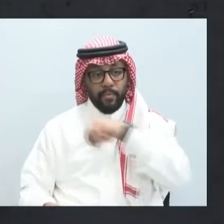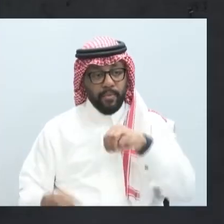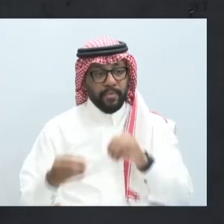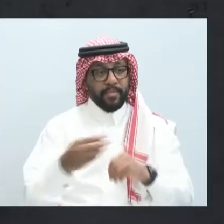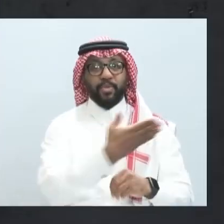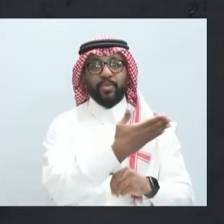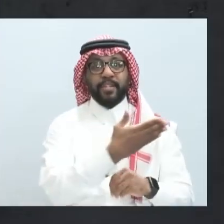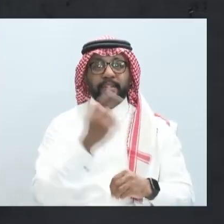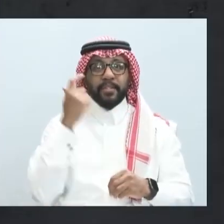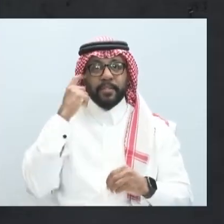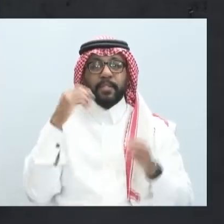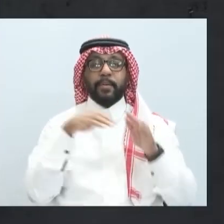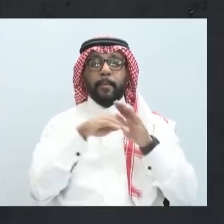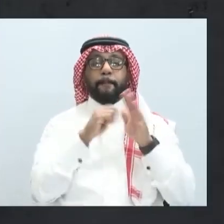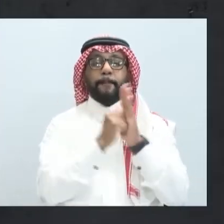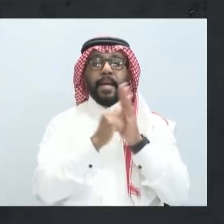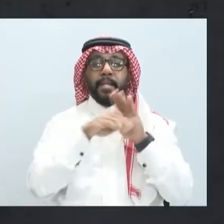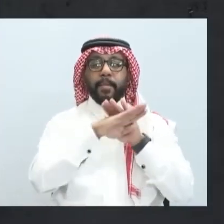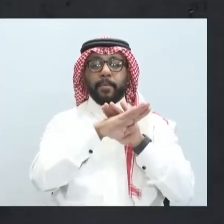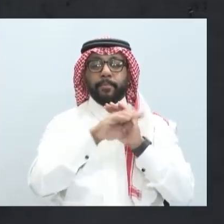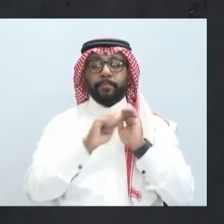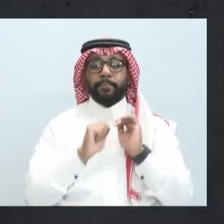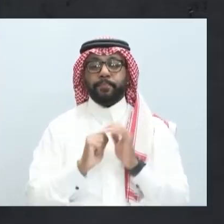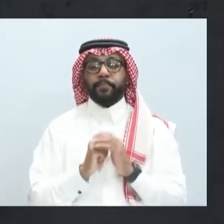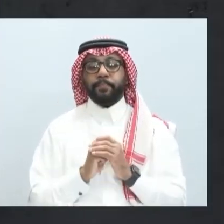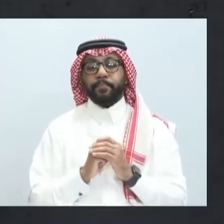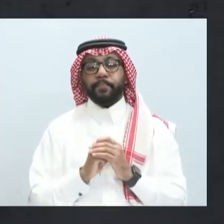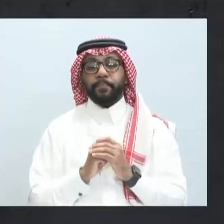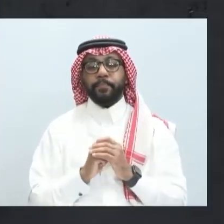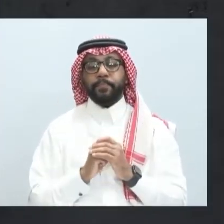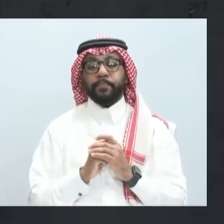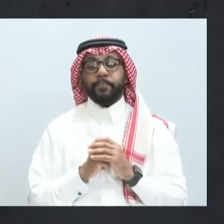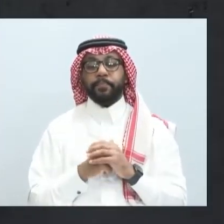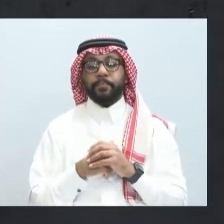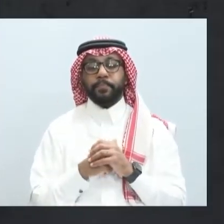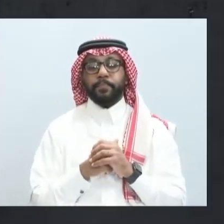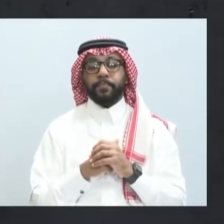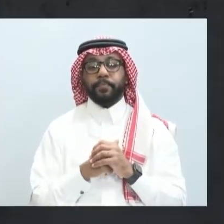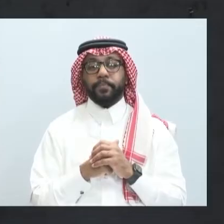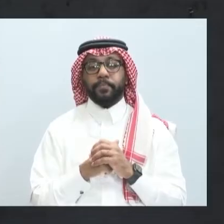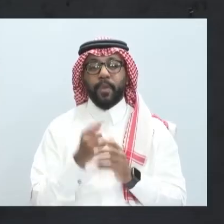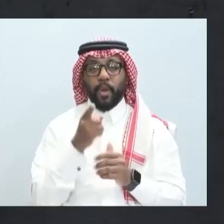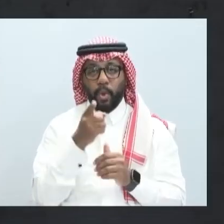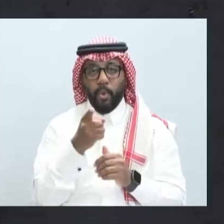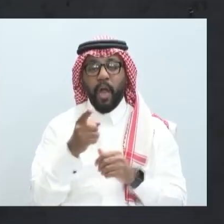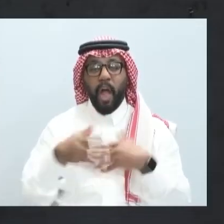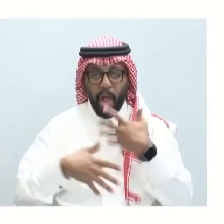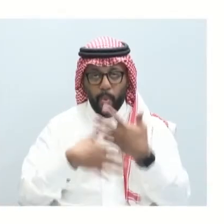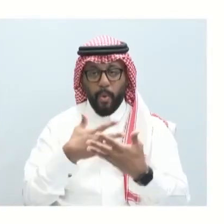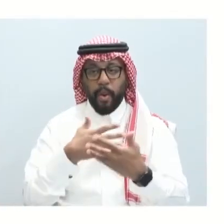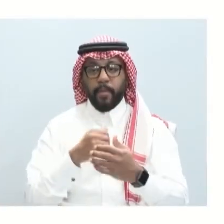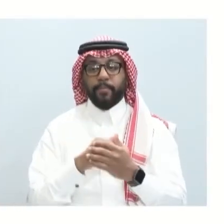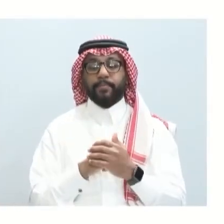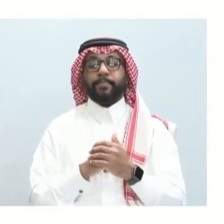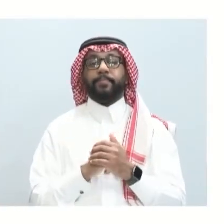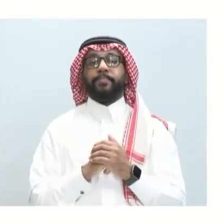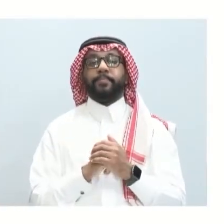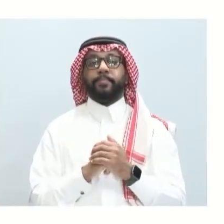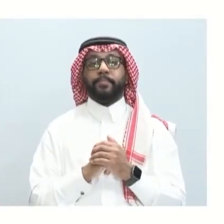طرح ومن ثم نوجد الناتج بارك الله فيكم اتفضل يا مبدعين